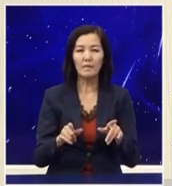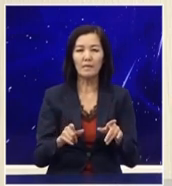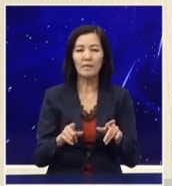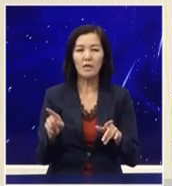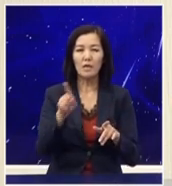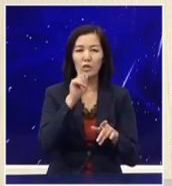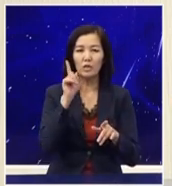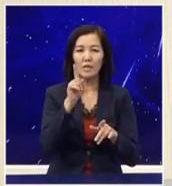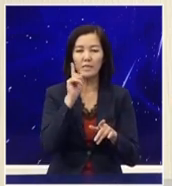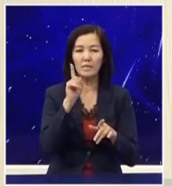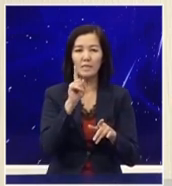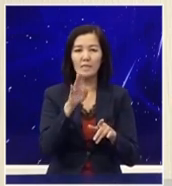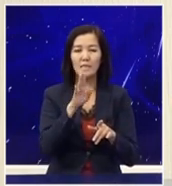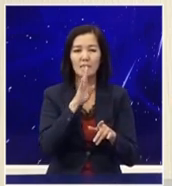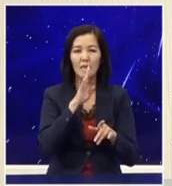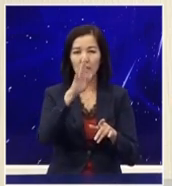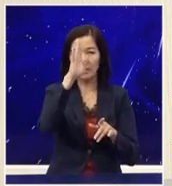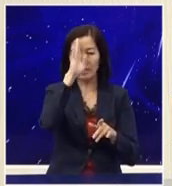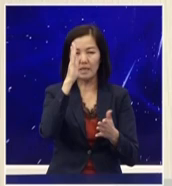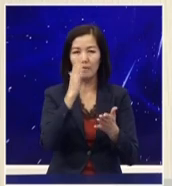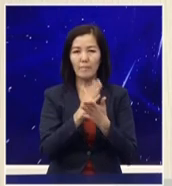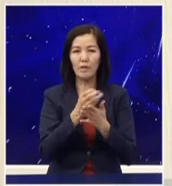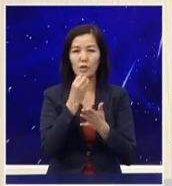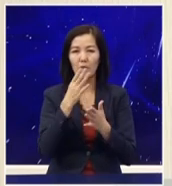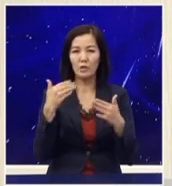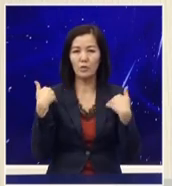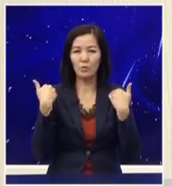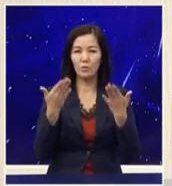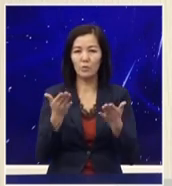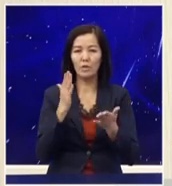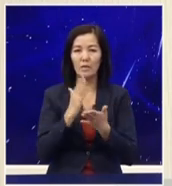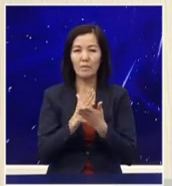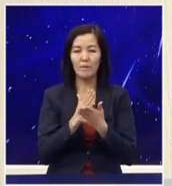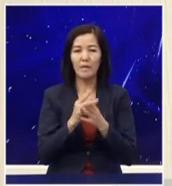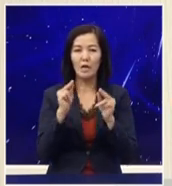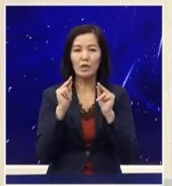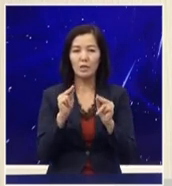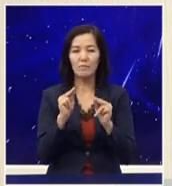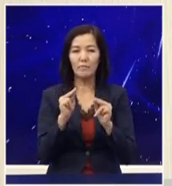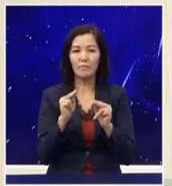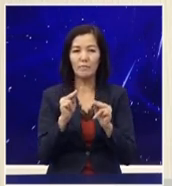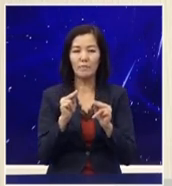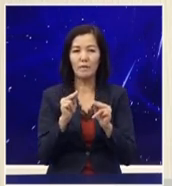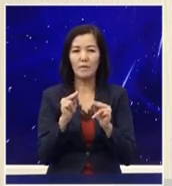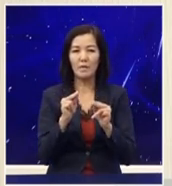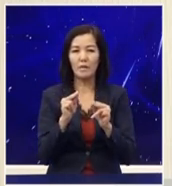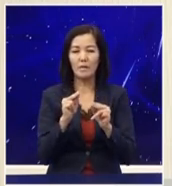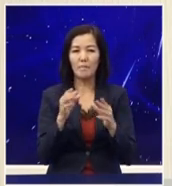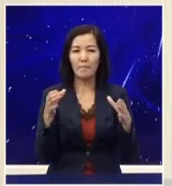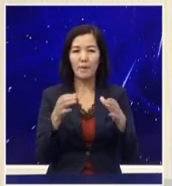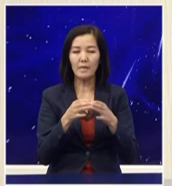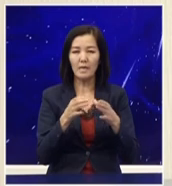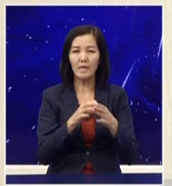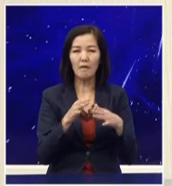жас жігіттер де, жас қыздар да бар. Жақсы ұсыныс беріп жатқан. Шын мәнінде, шын ниетмен партия арқылы